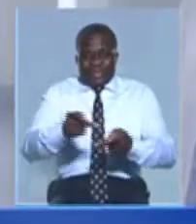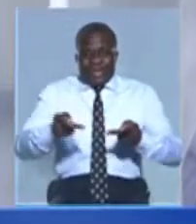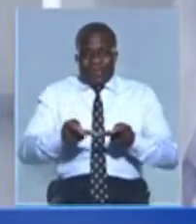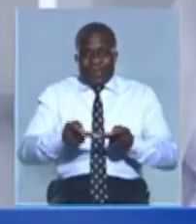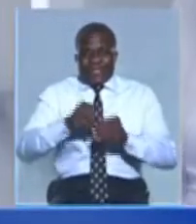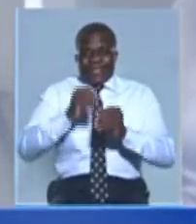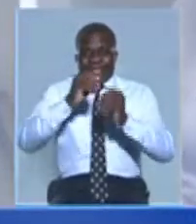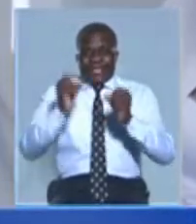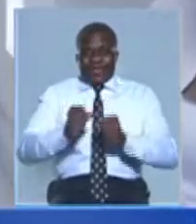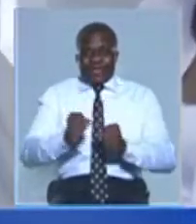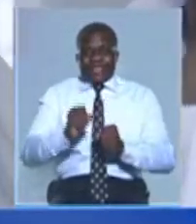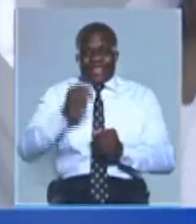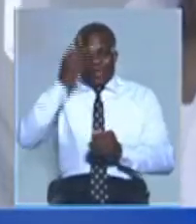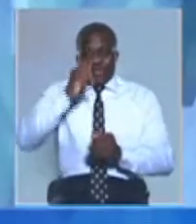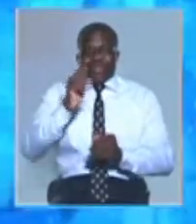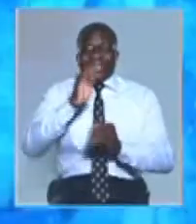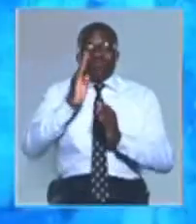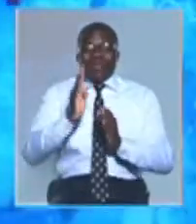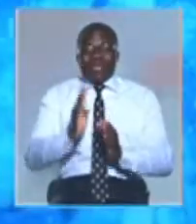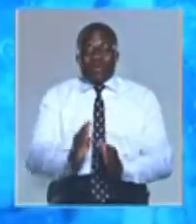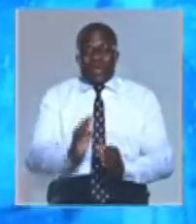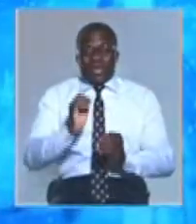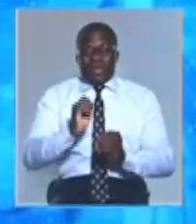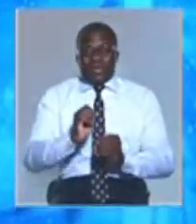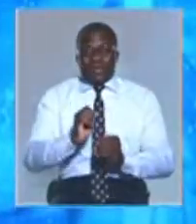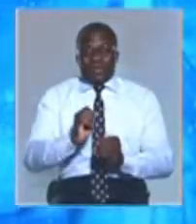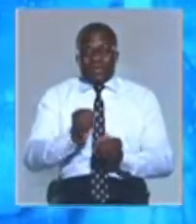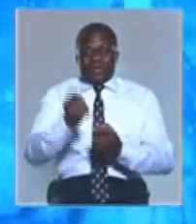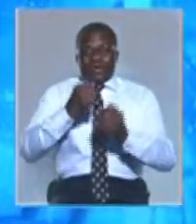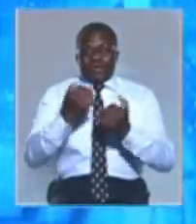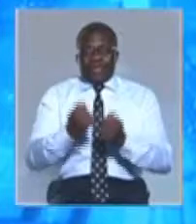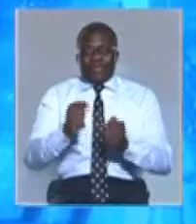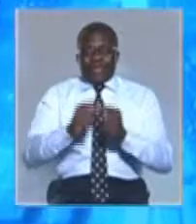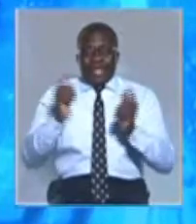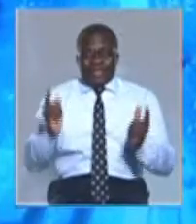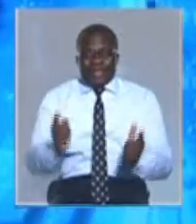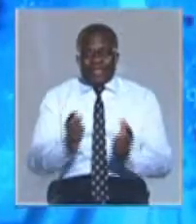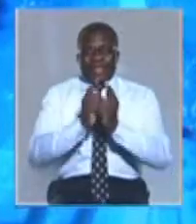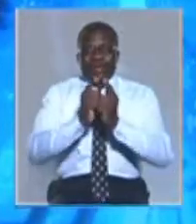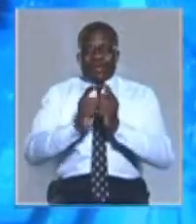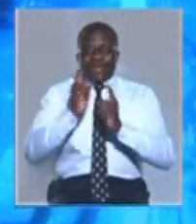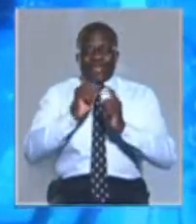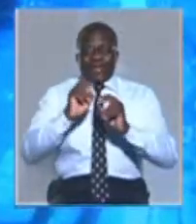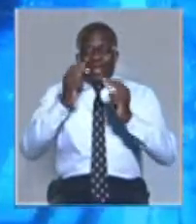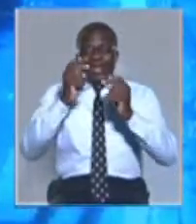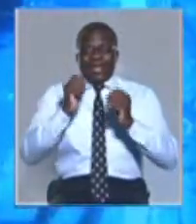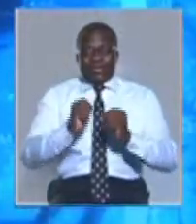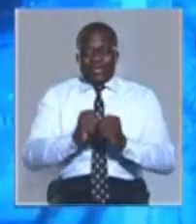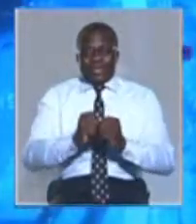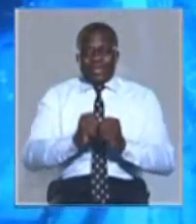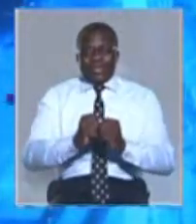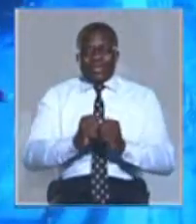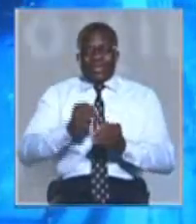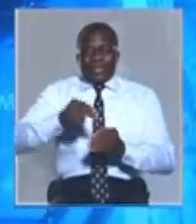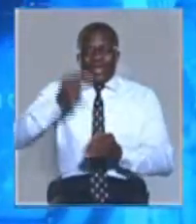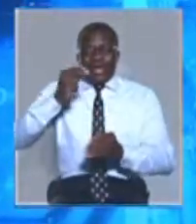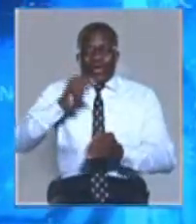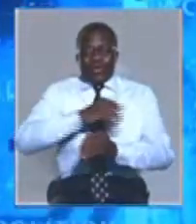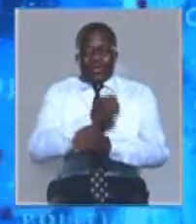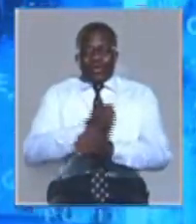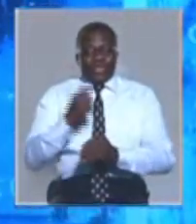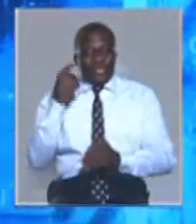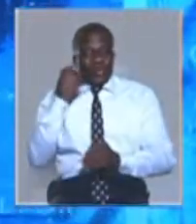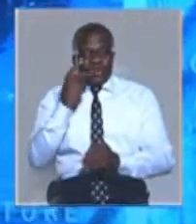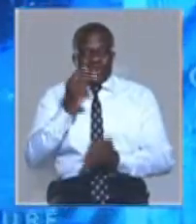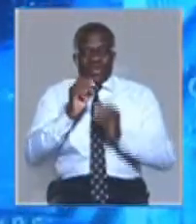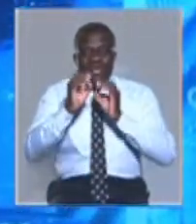dans le système politique béninois. Venons-en à présent à cette rencontre. J'en parlais tantôt en titre. La Haute Autorité de